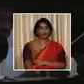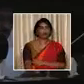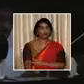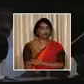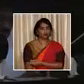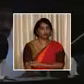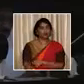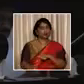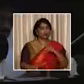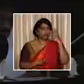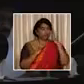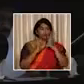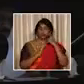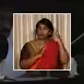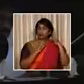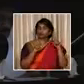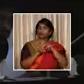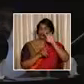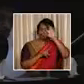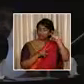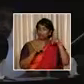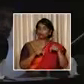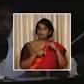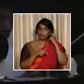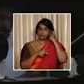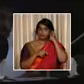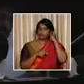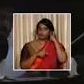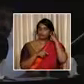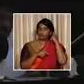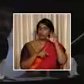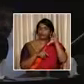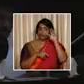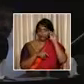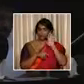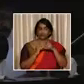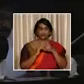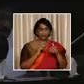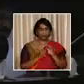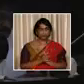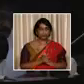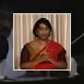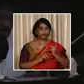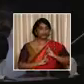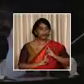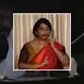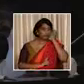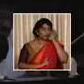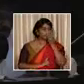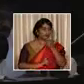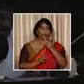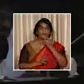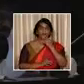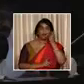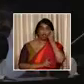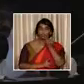இந்த உலகம் ஏன் இதனை உணர தலைப்பட்டிருக்கிறது? கனடாவினுடைய விரக்தி என்ன? அமெரிக்காவினுடைய கருத்து என்ன? ஐரோப்பிய நாடுகளுடைய கருத்து